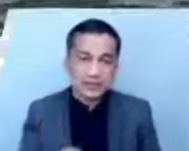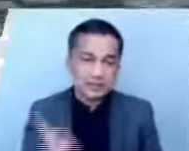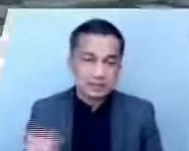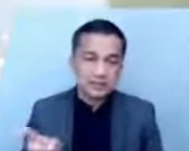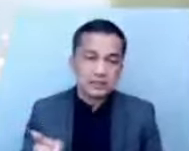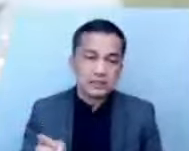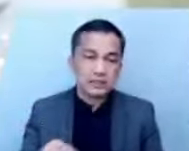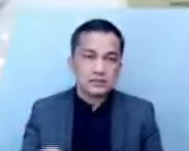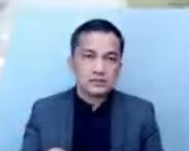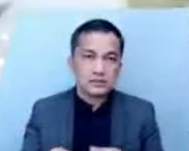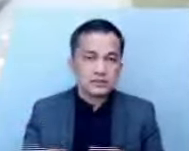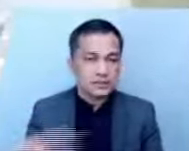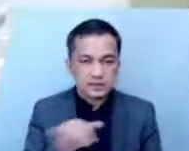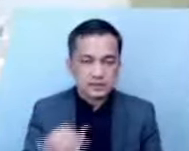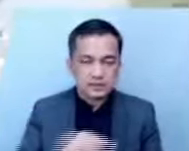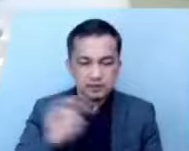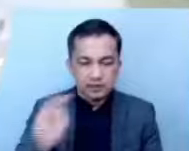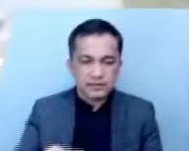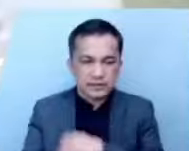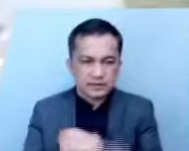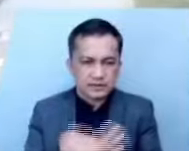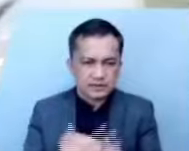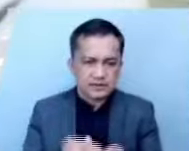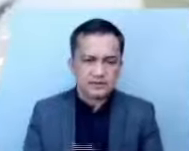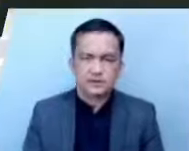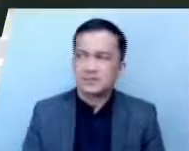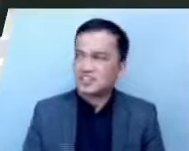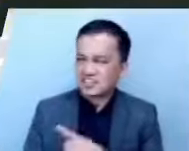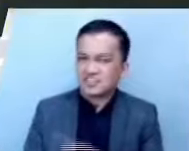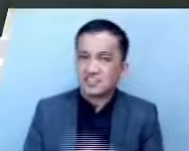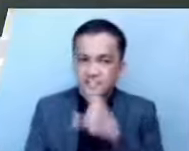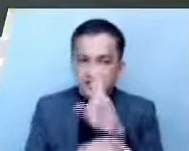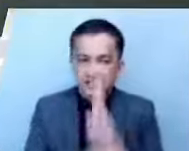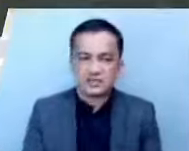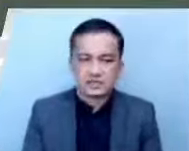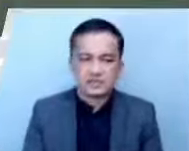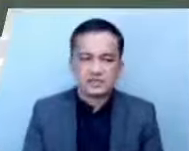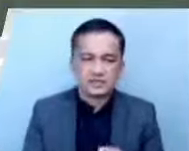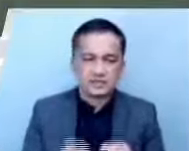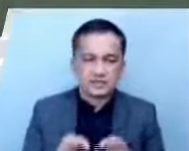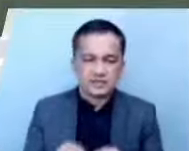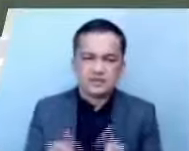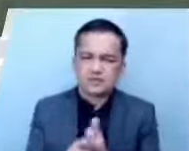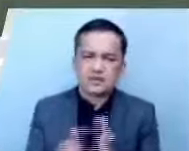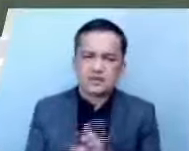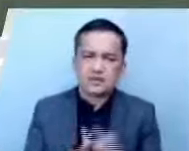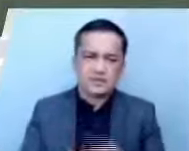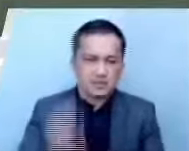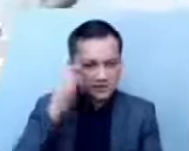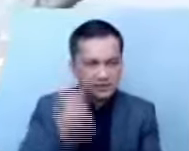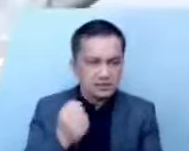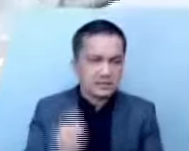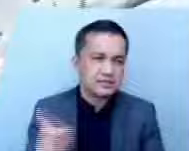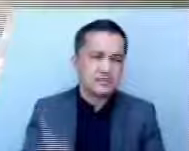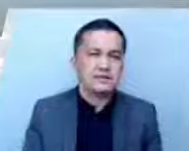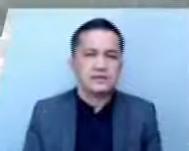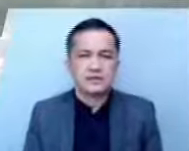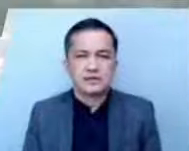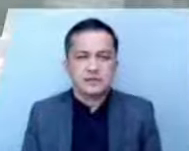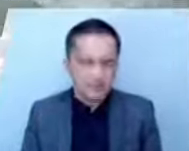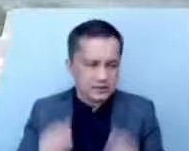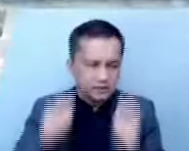Manila Bay. Sanay na po sila dyan sa ilog. Kabisado na po nila to. Pinagbabawalan po eh, kaso nga matigas ang ulo niyan. Kaya pinapabayaan na lang po